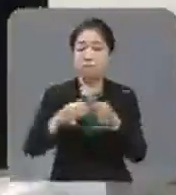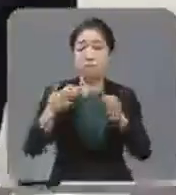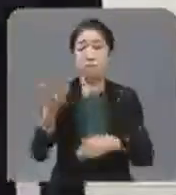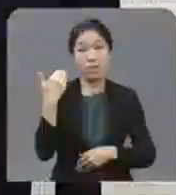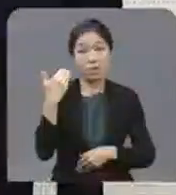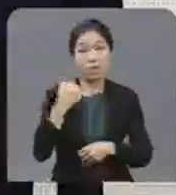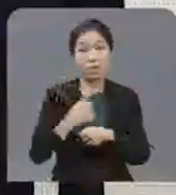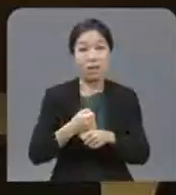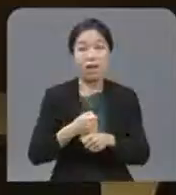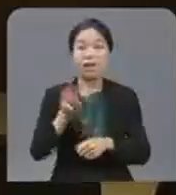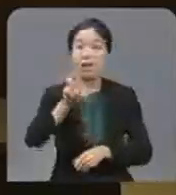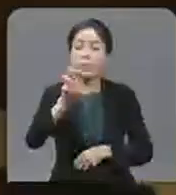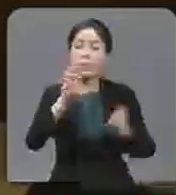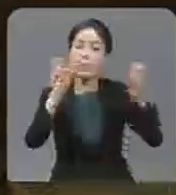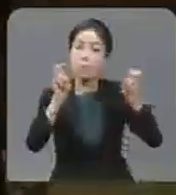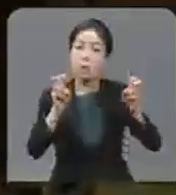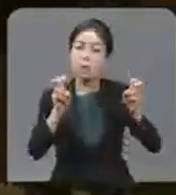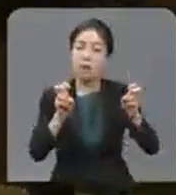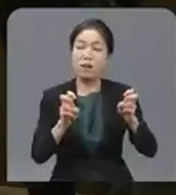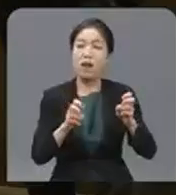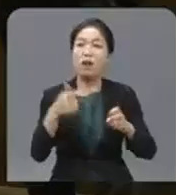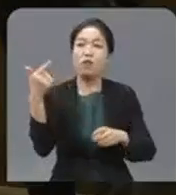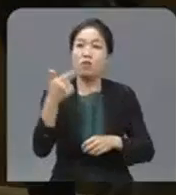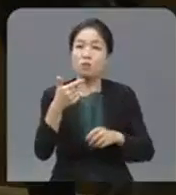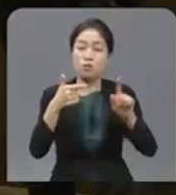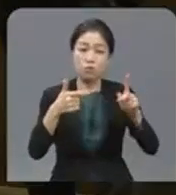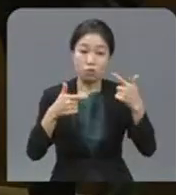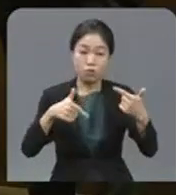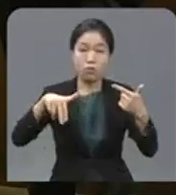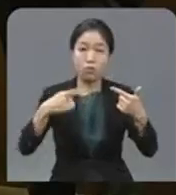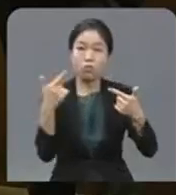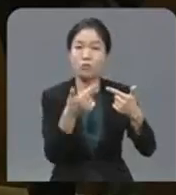새만금에는 30개 기업이 6조 6000억 원에 투자를 결정했습니다